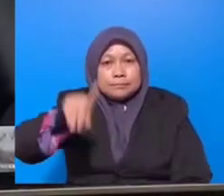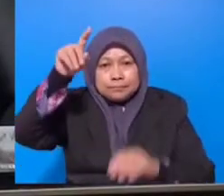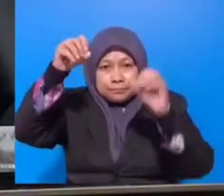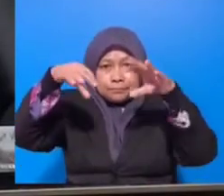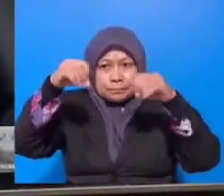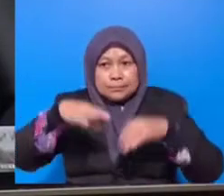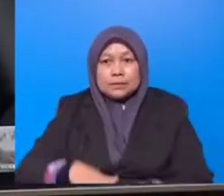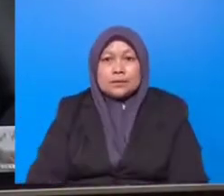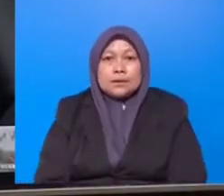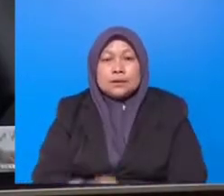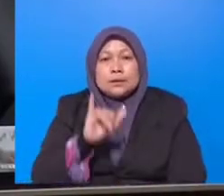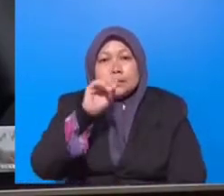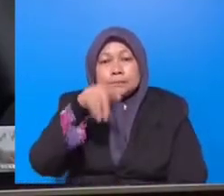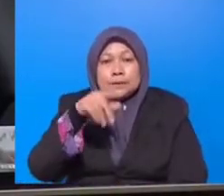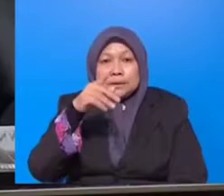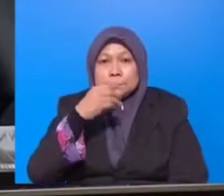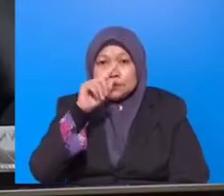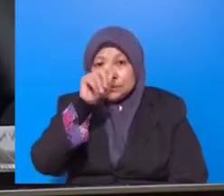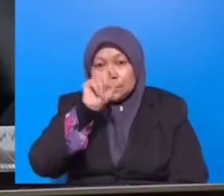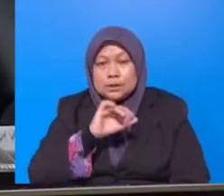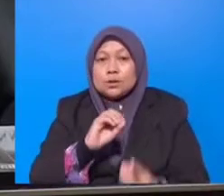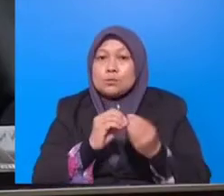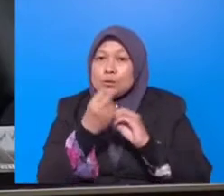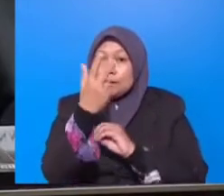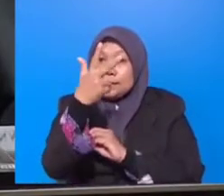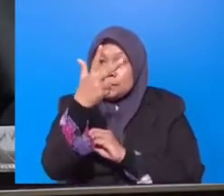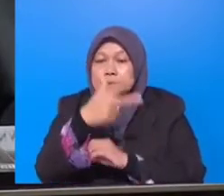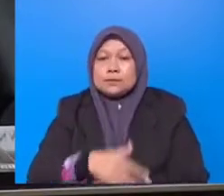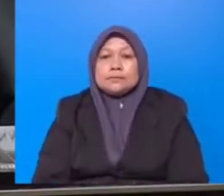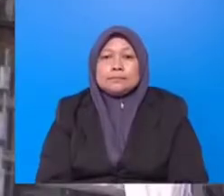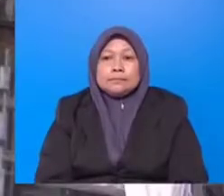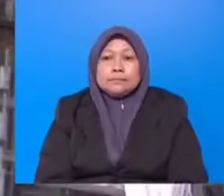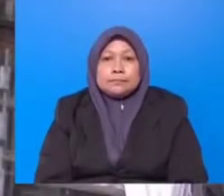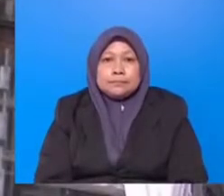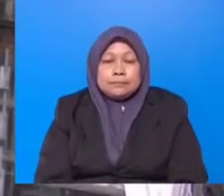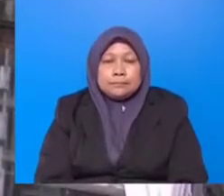mereka tuh dan sini petua salah saya nomor 13